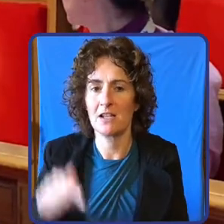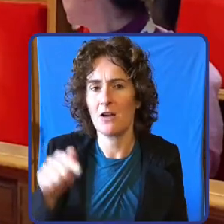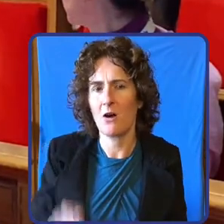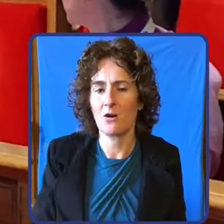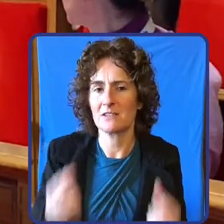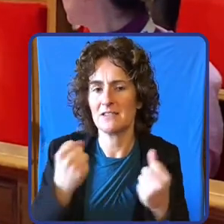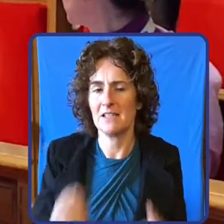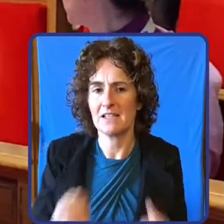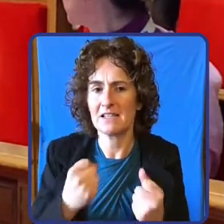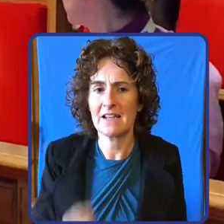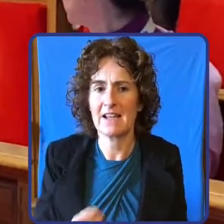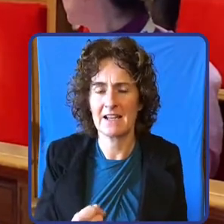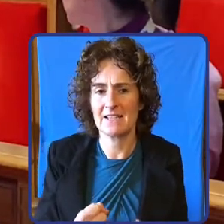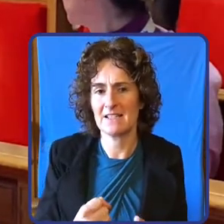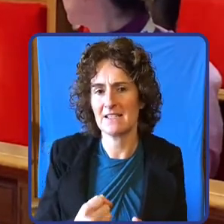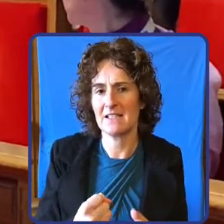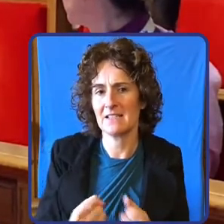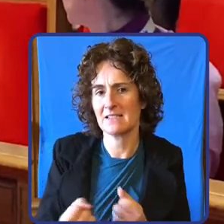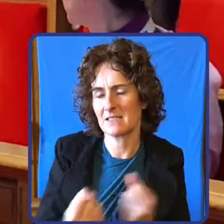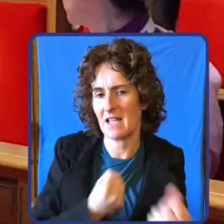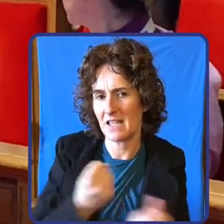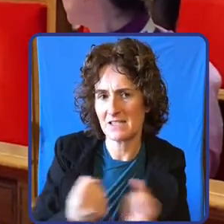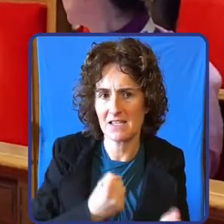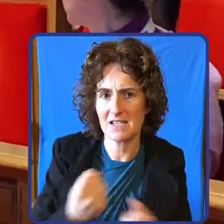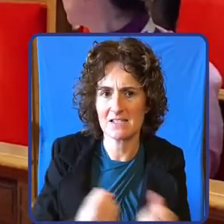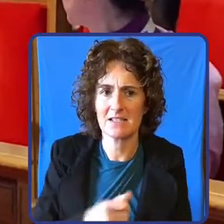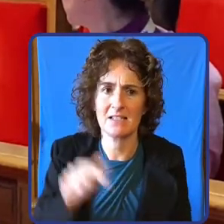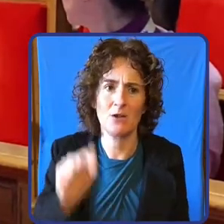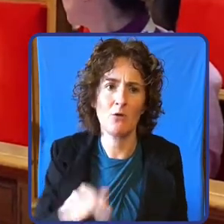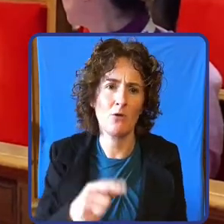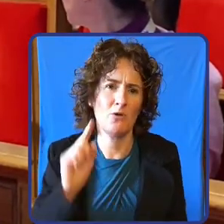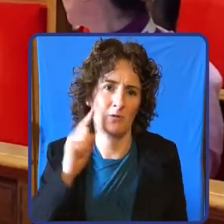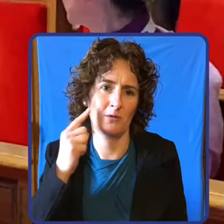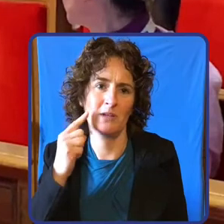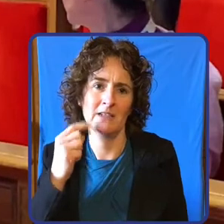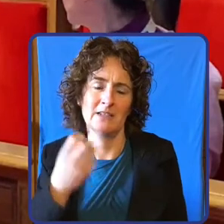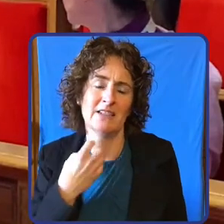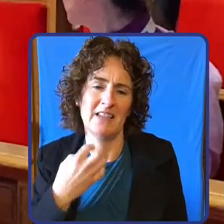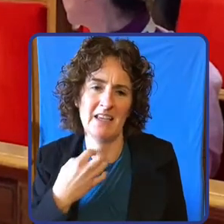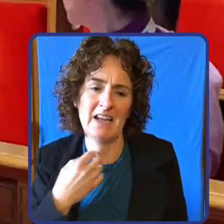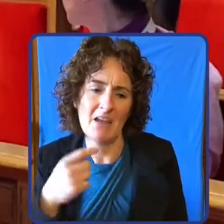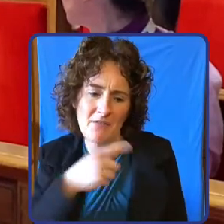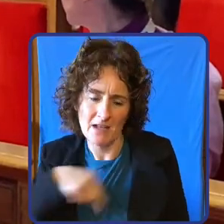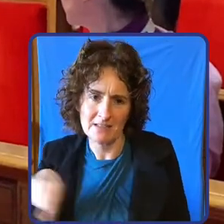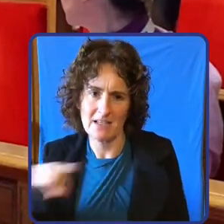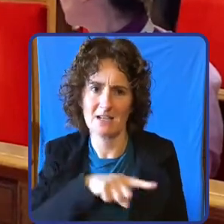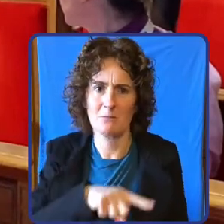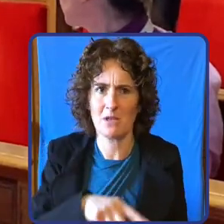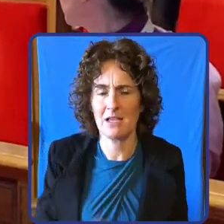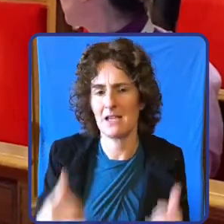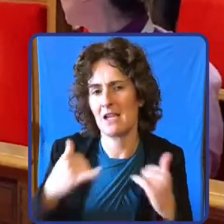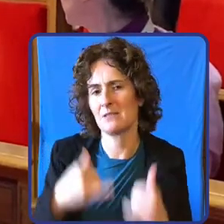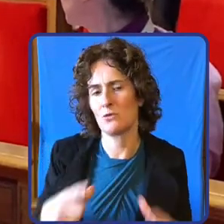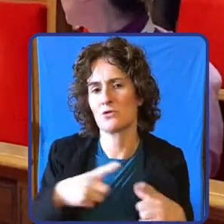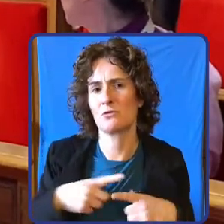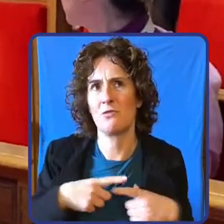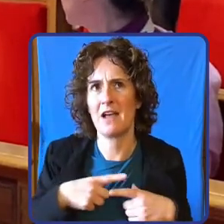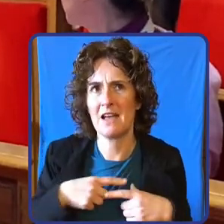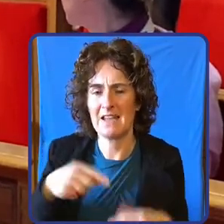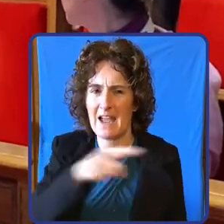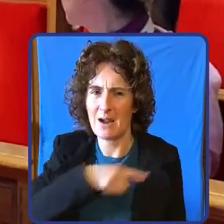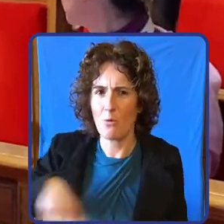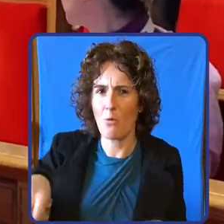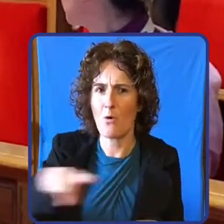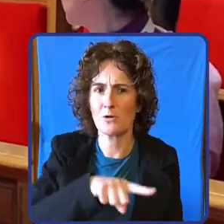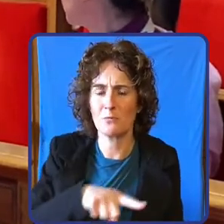szerint kirögtek minket, visszautasították, negligálták a véleményünket, és most elvárják, hogy akkor megint már intézkedjünk már, meg megint mi